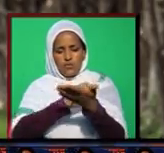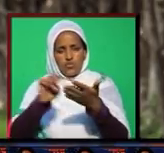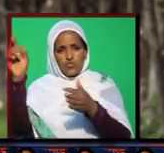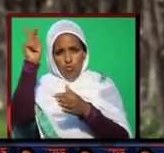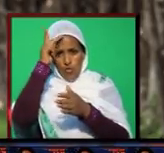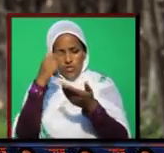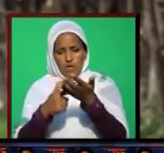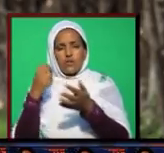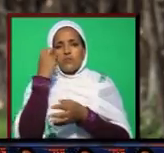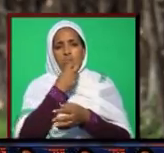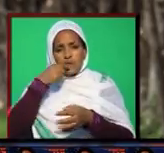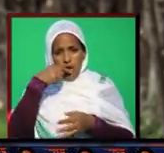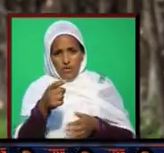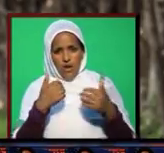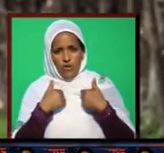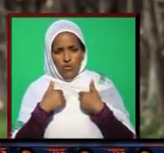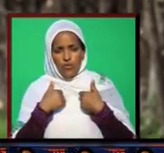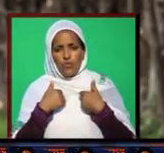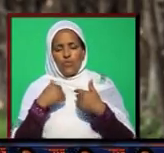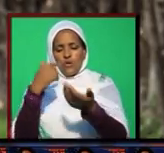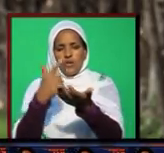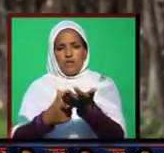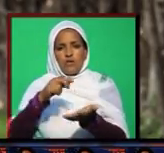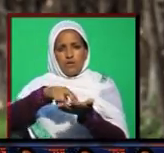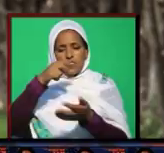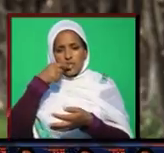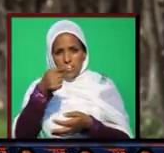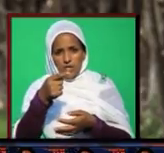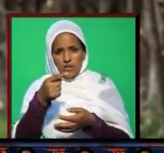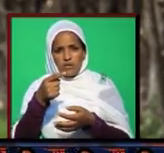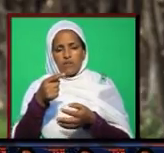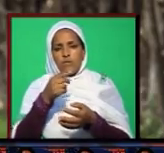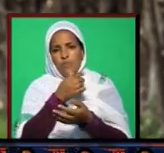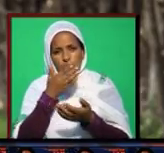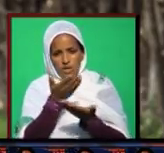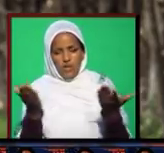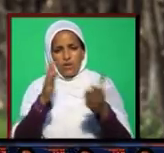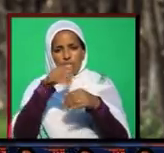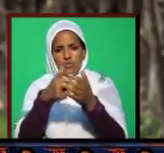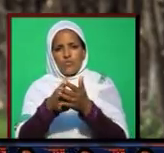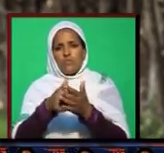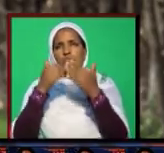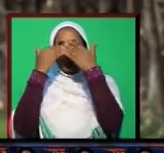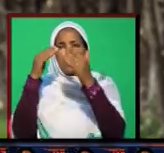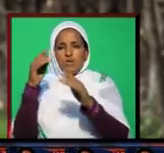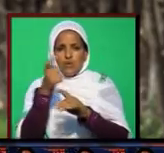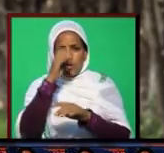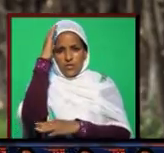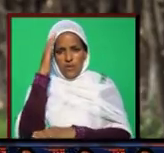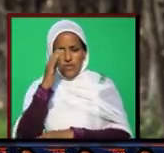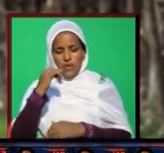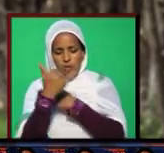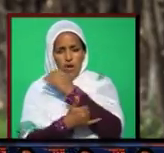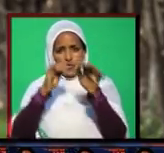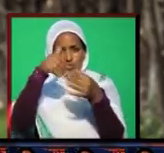ይህንን በልሳኖች እናገራለሁ ያለው ወፈድፋዳ አንሰ እትናገር በነገረ በሐውርት ወሴብሖ ለእግዚአብሔር፣ በአገሮች